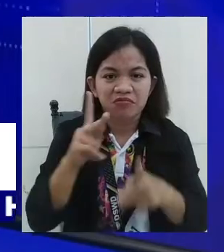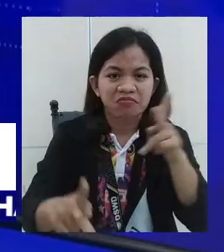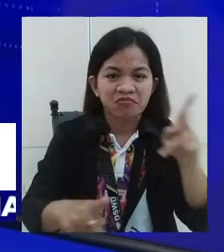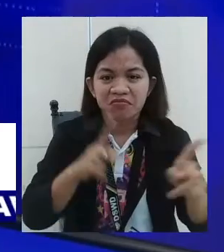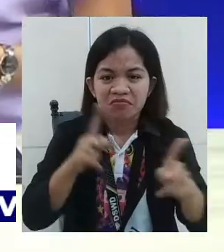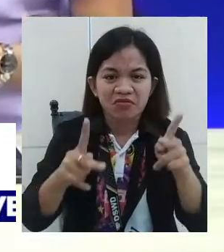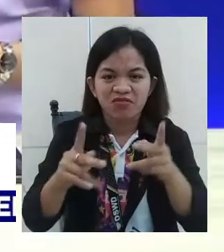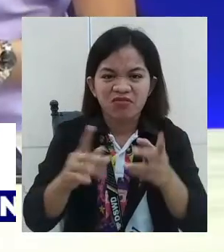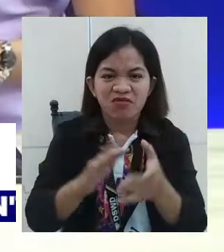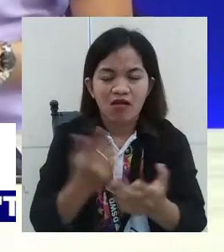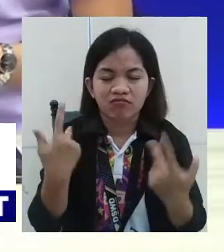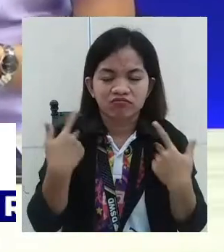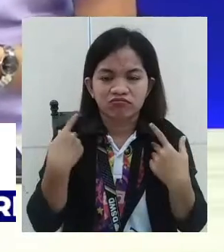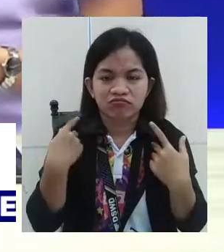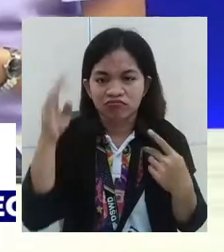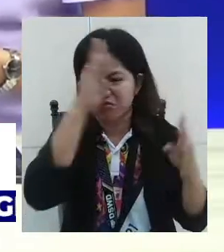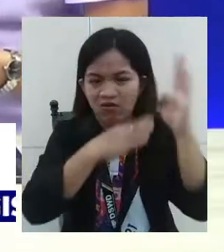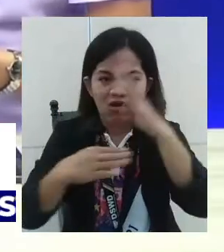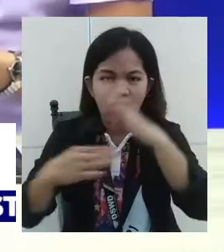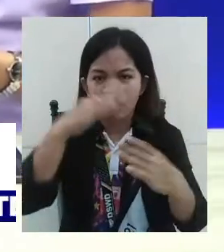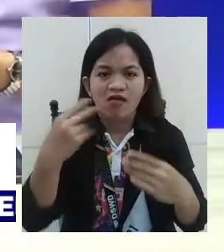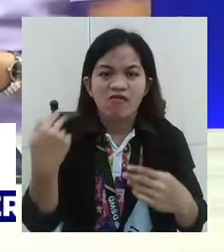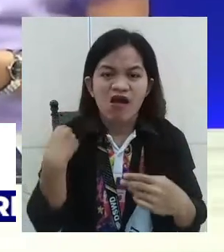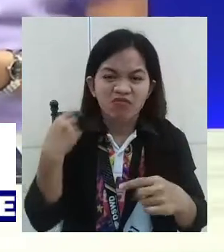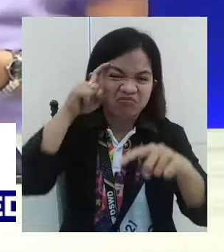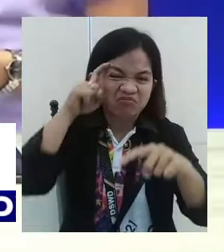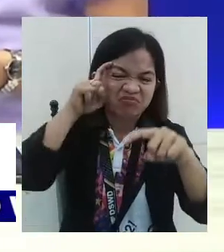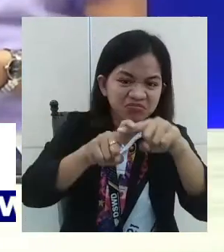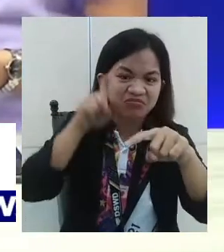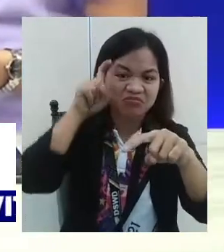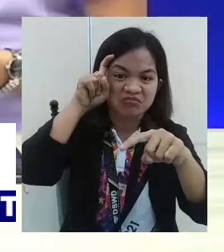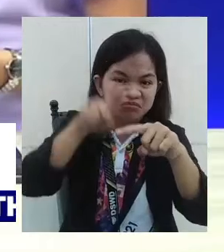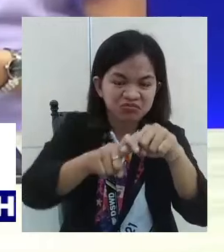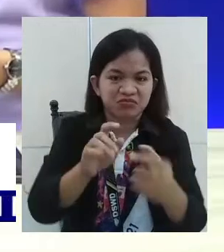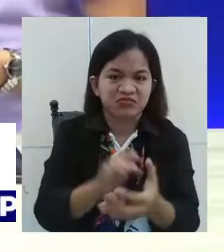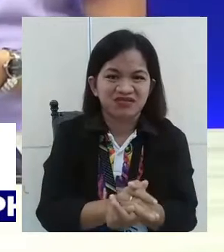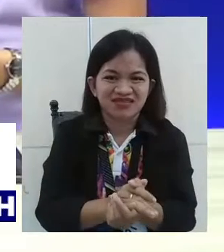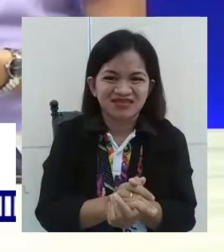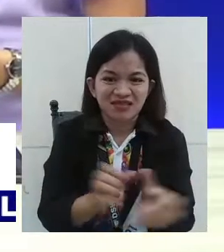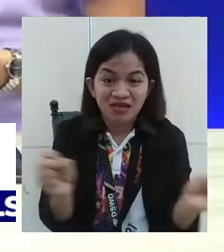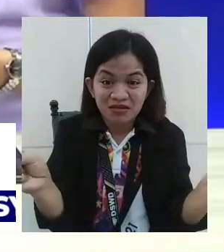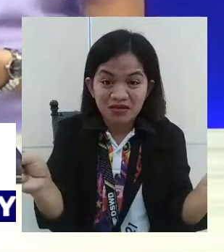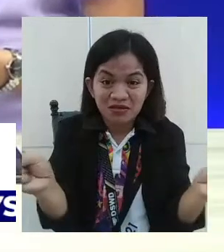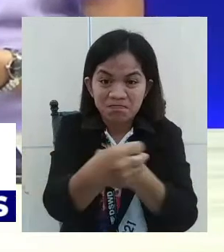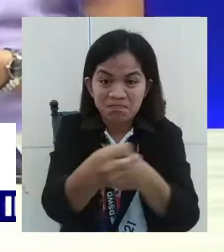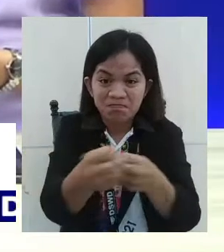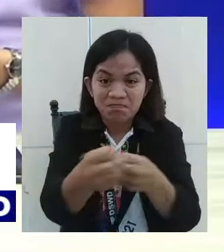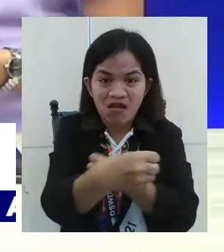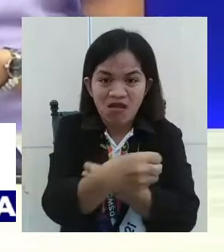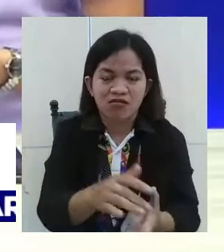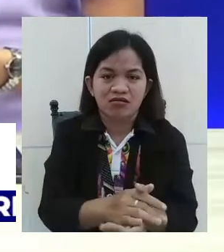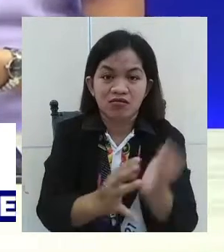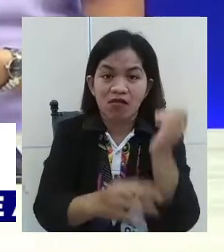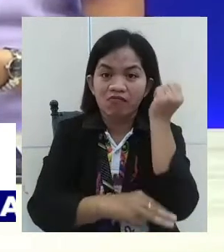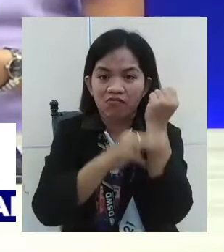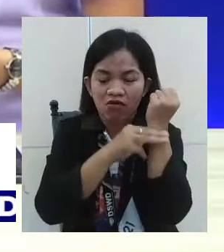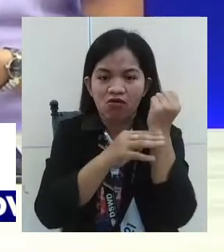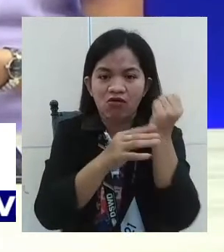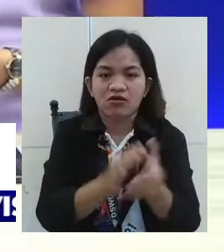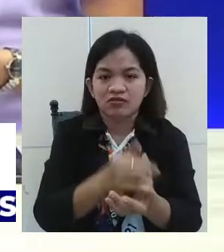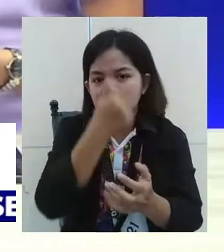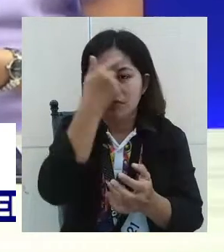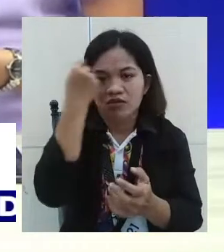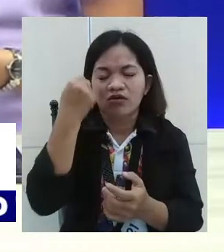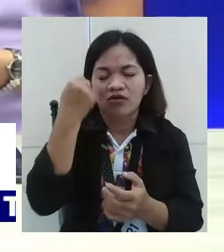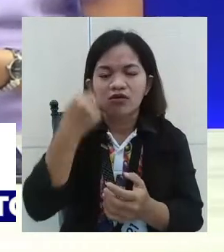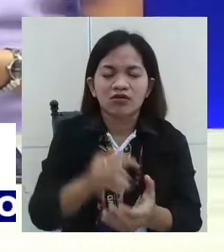ngayon sa rentals ng space na kinuha nila doon sa mall. Dahil nagkaroon nga ng mas mababa